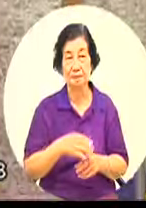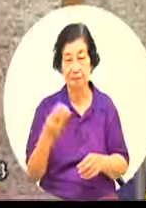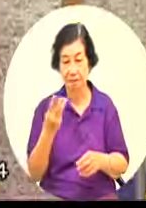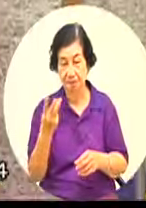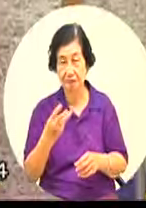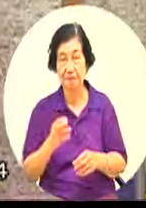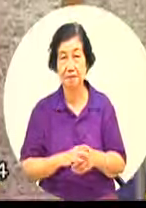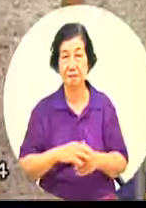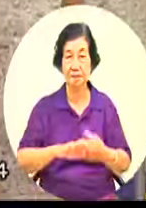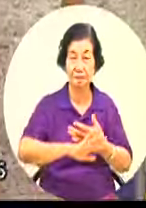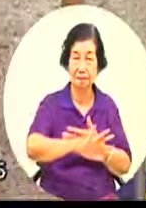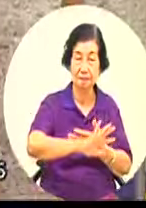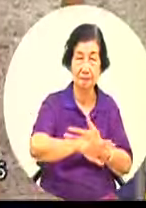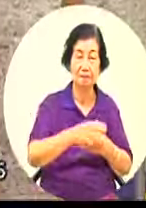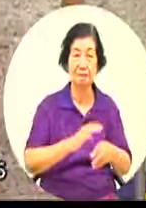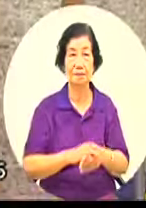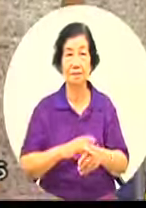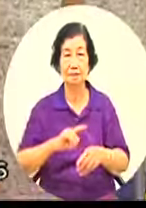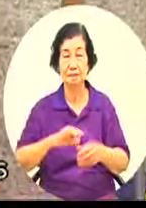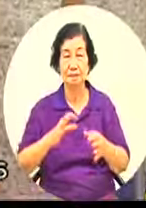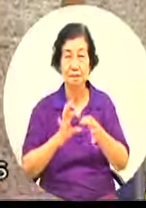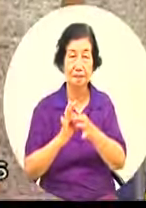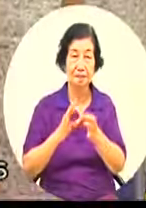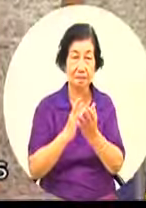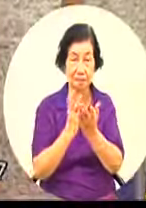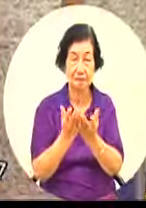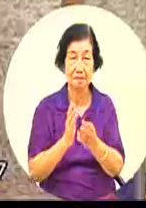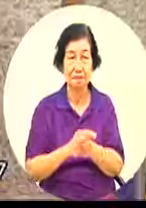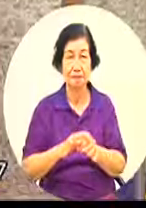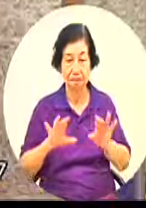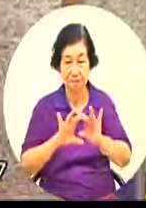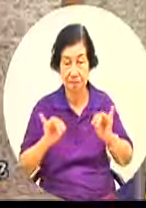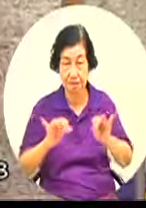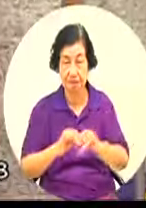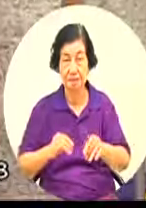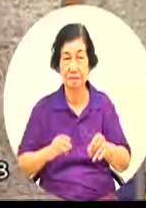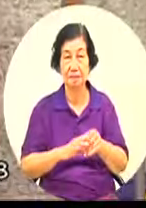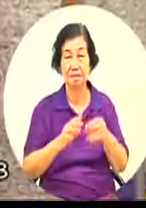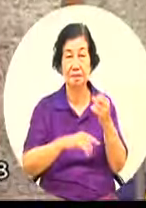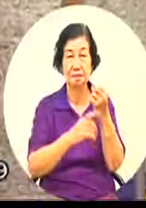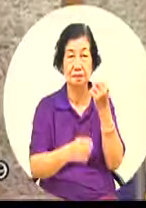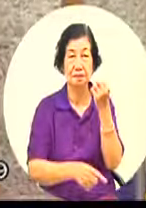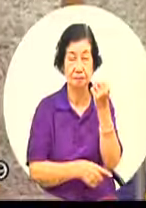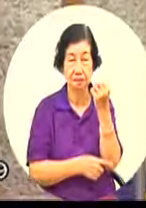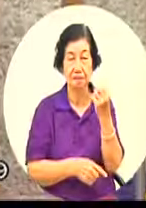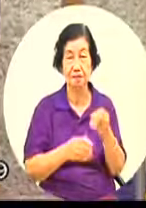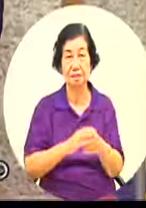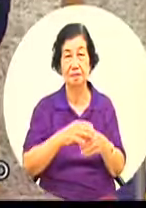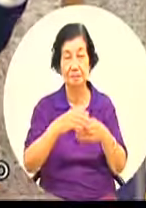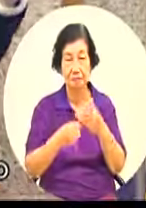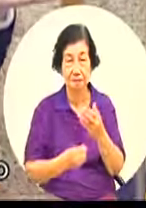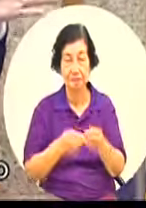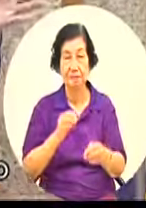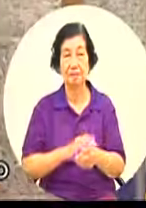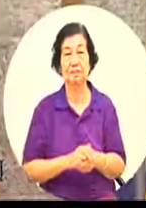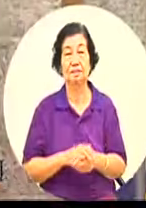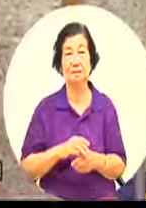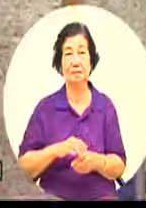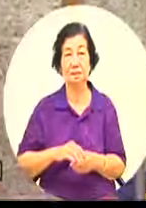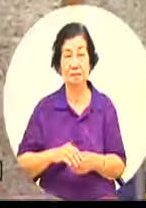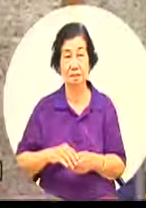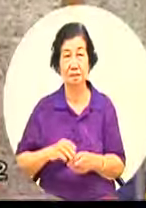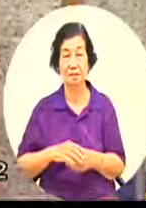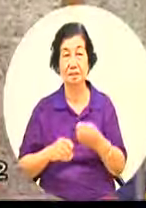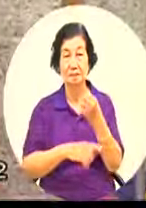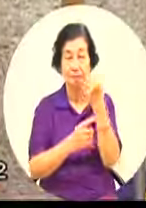课程您提的也是非常的好。那土地法规相关课程是由我们的李福龙哈李主任在那边哈法政系的主